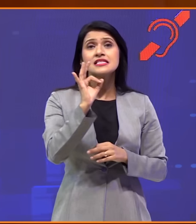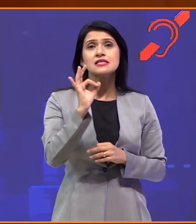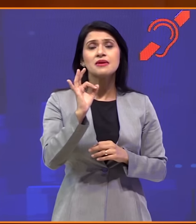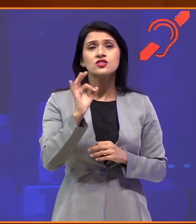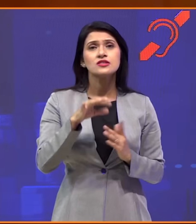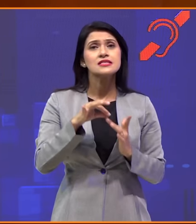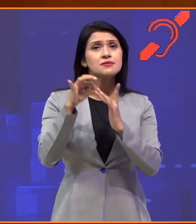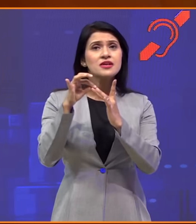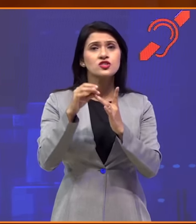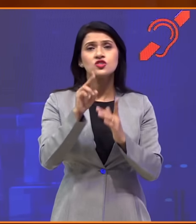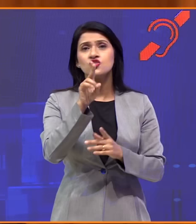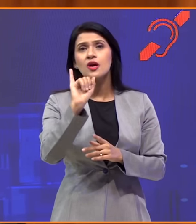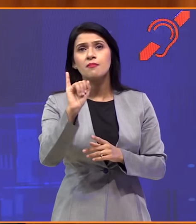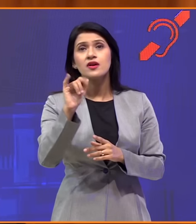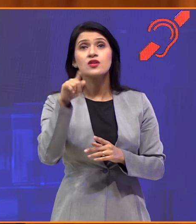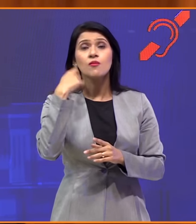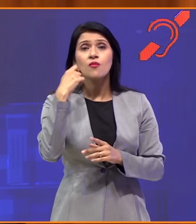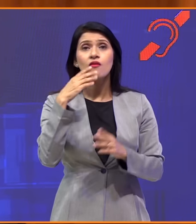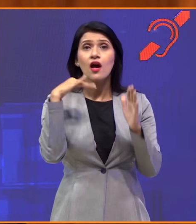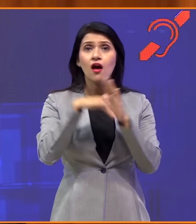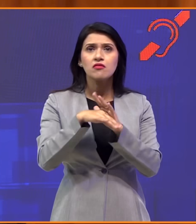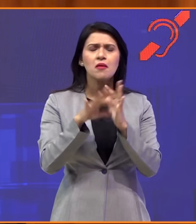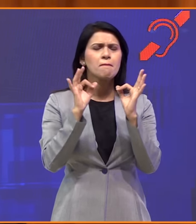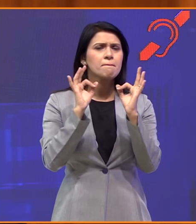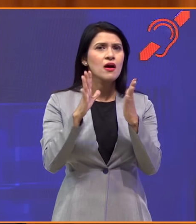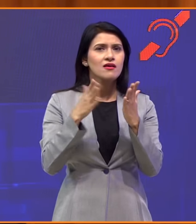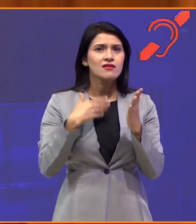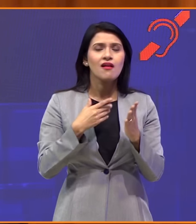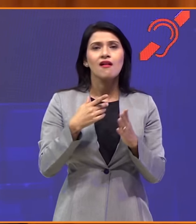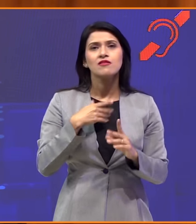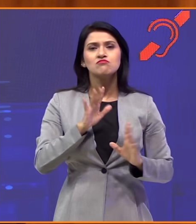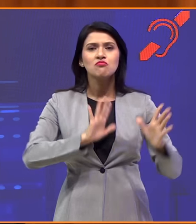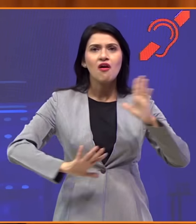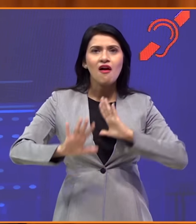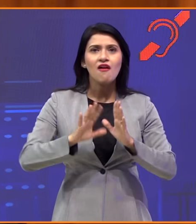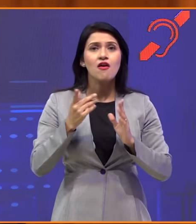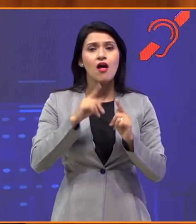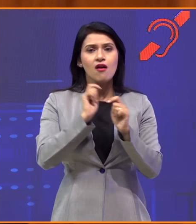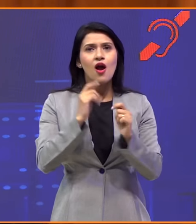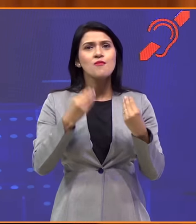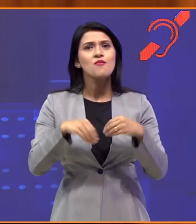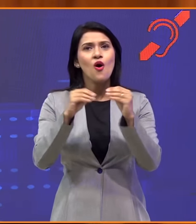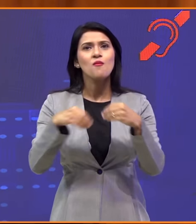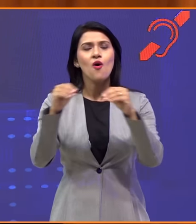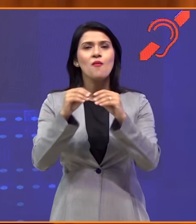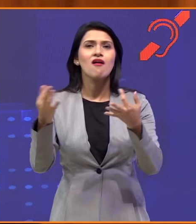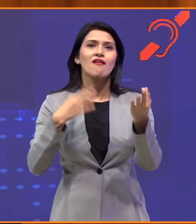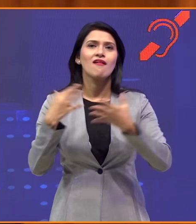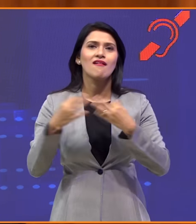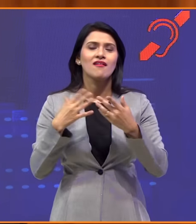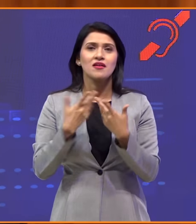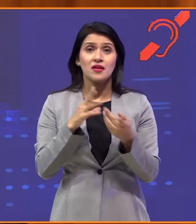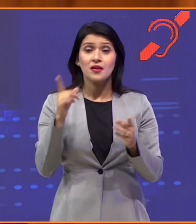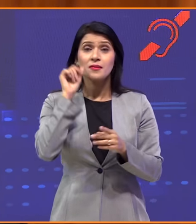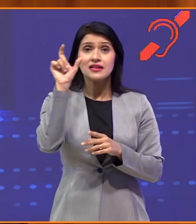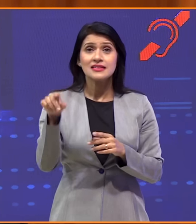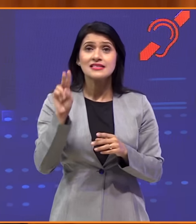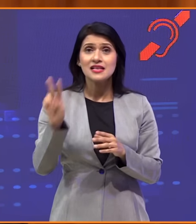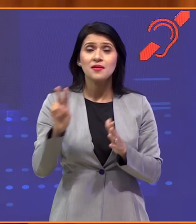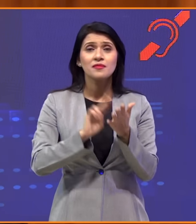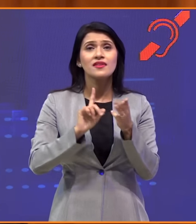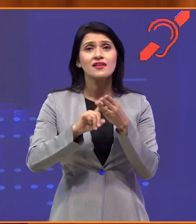मुझे स्पेशल 26 का वो रोल इतना पसंद किया गया कि उसके कारण मुझे बहुत काम आए और खुद नीरज पांडे ने मेरे साथ